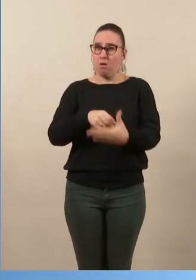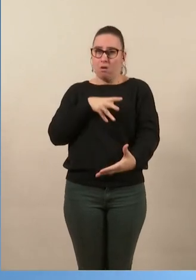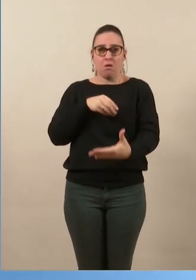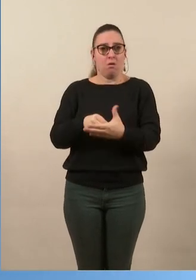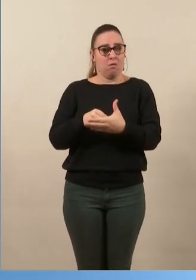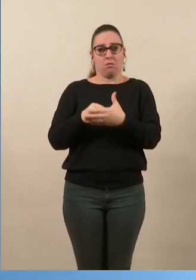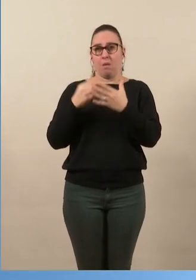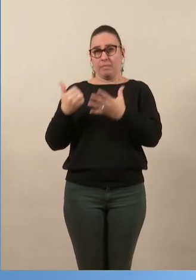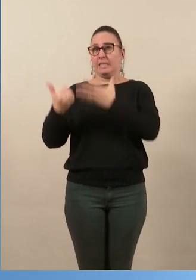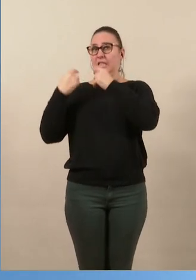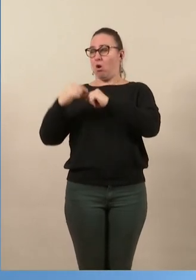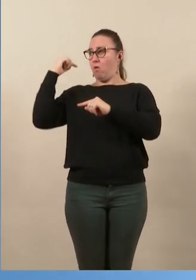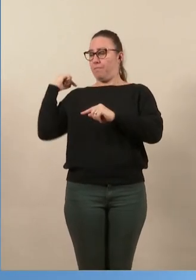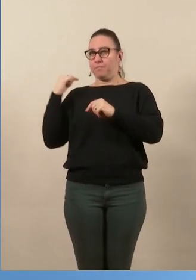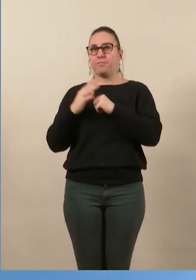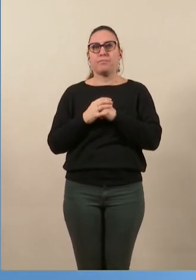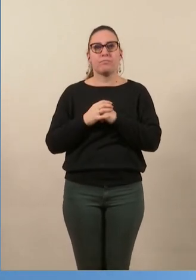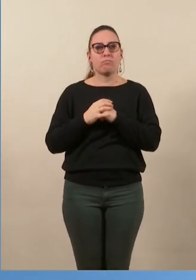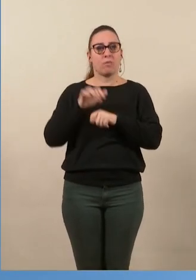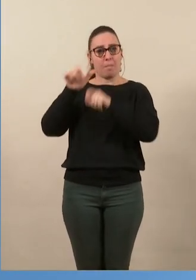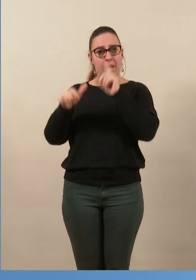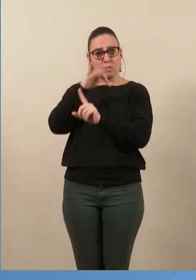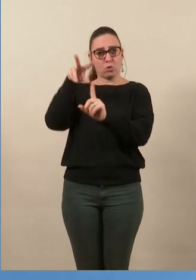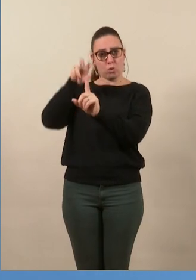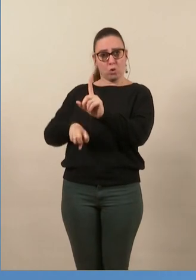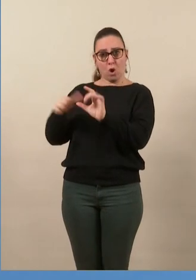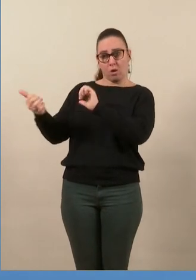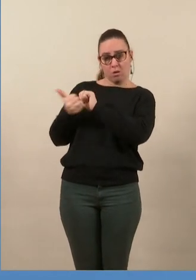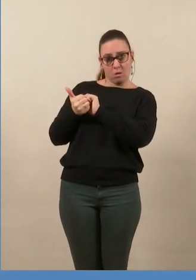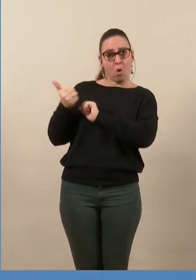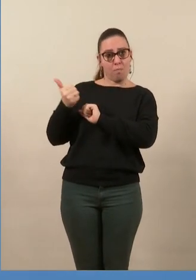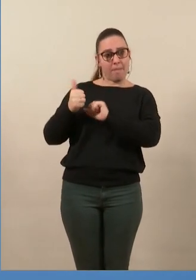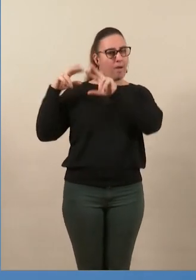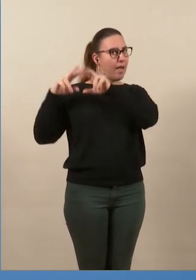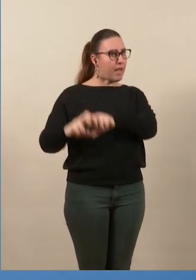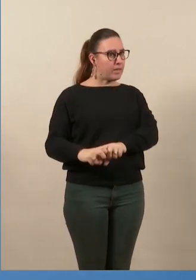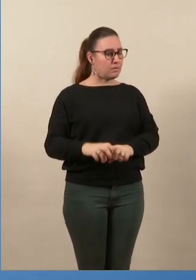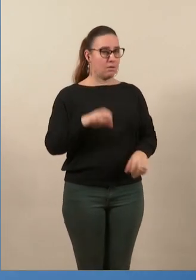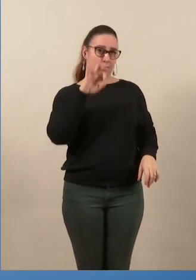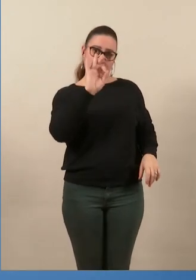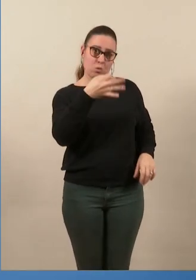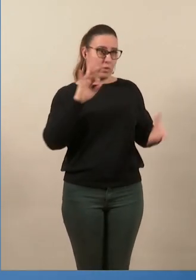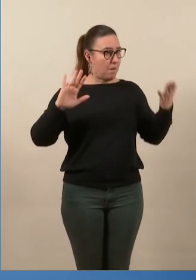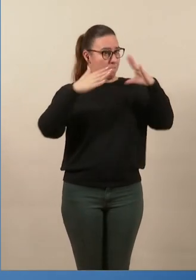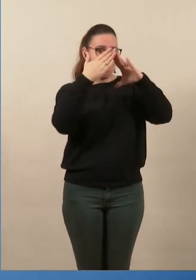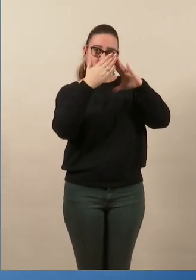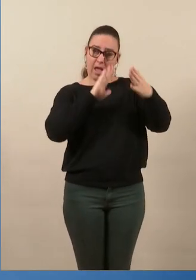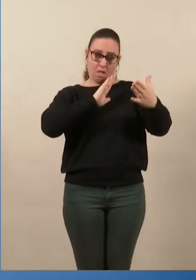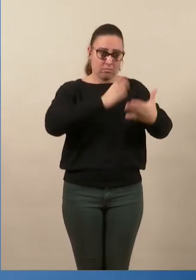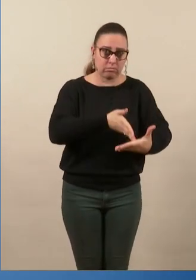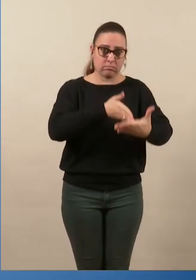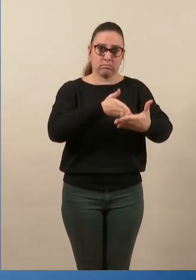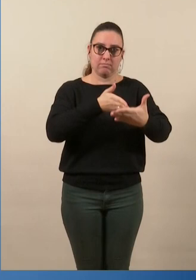mandat nous avons des études faites avec des sociologues qui démontrent que objectivement il y a un frein à l'accès en montagne